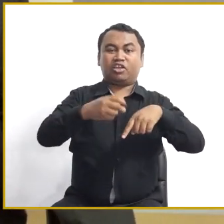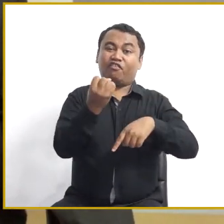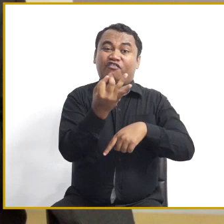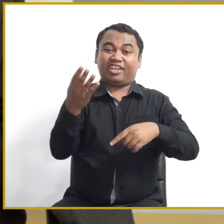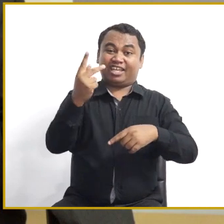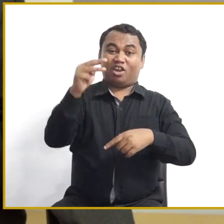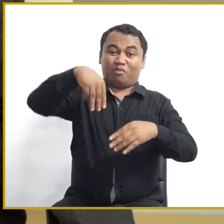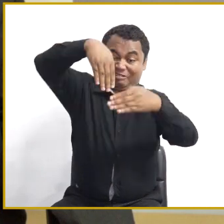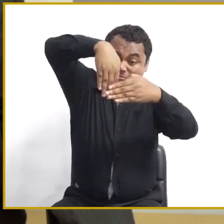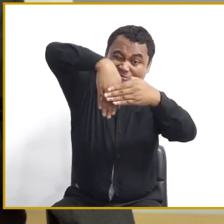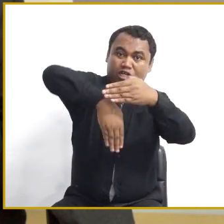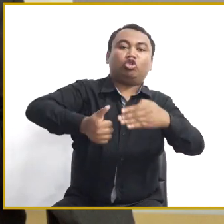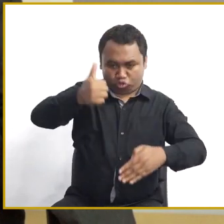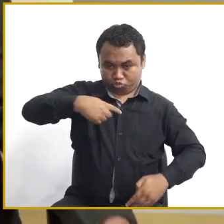anazay.